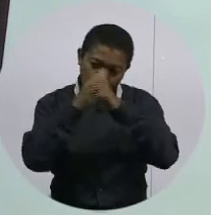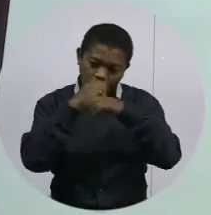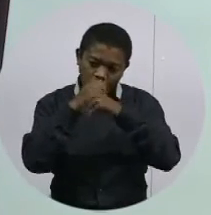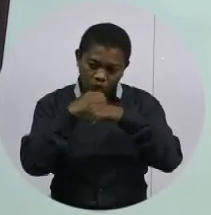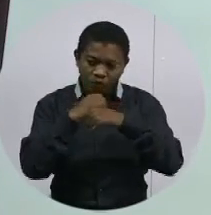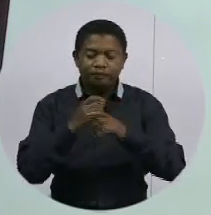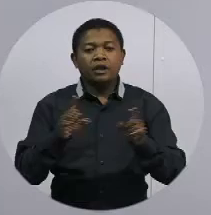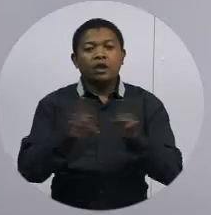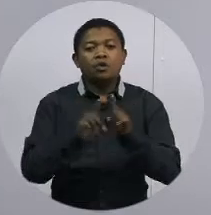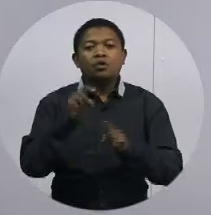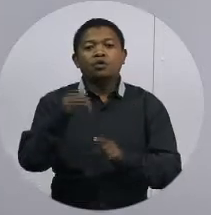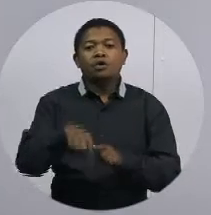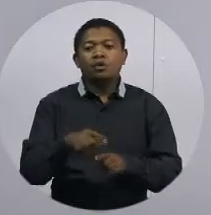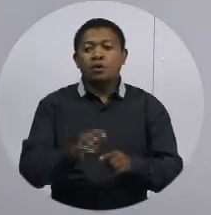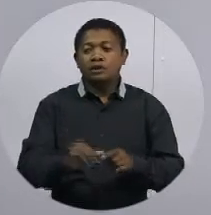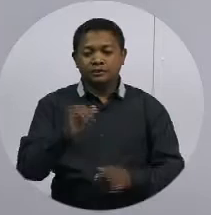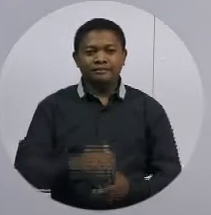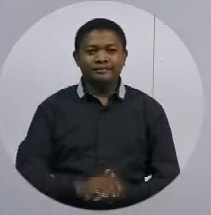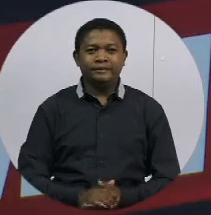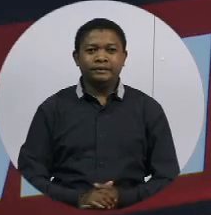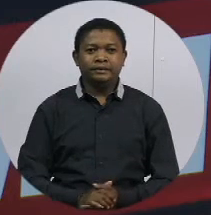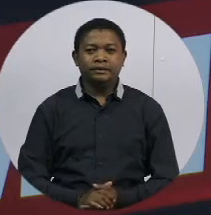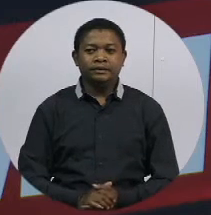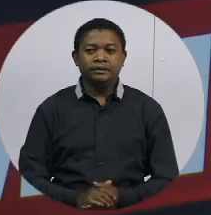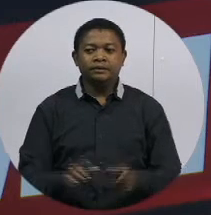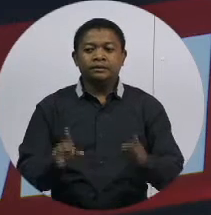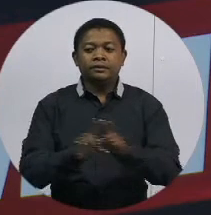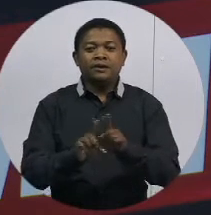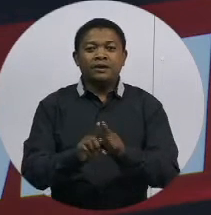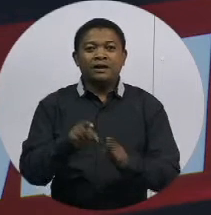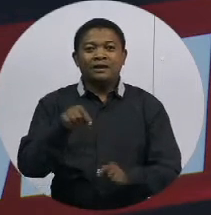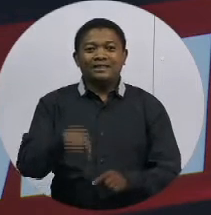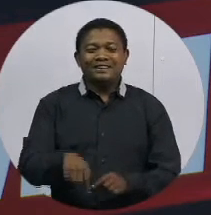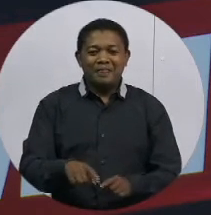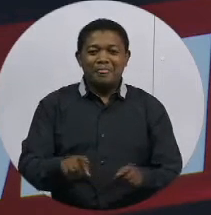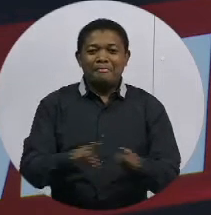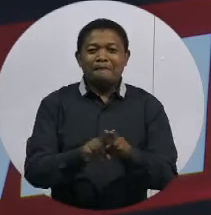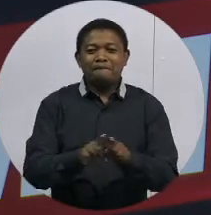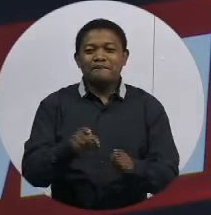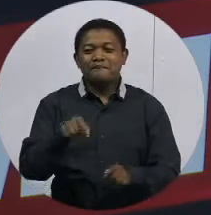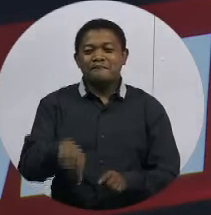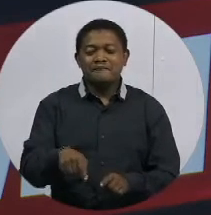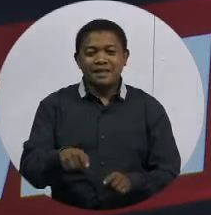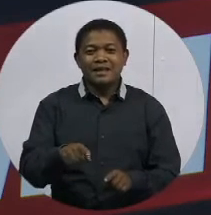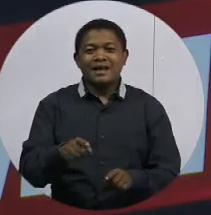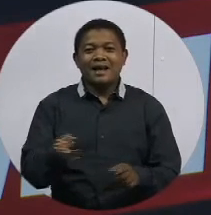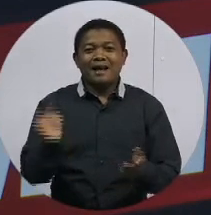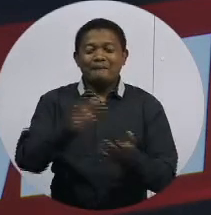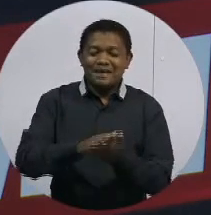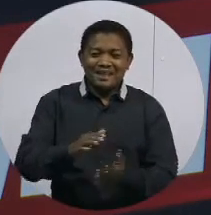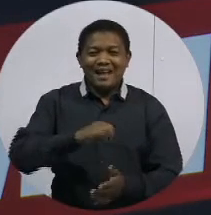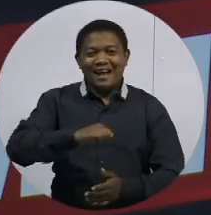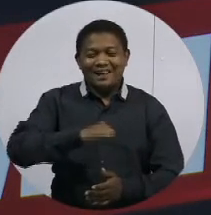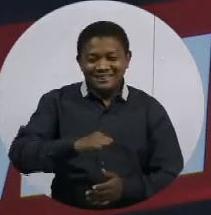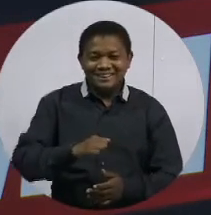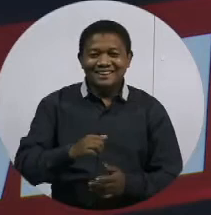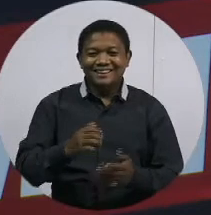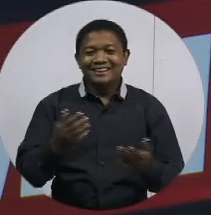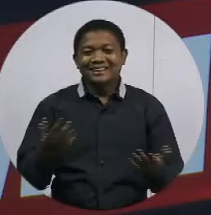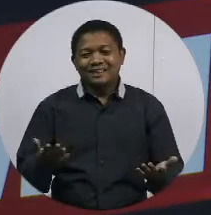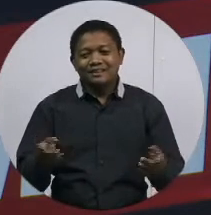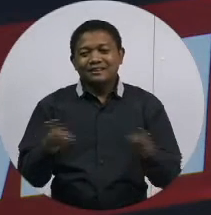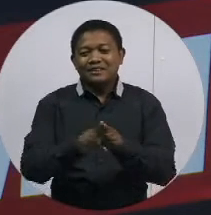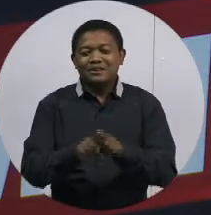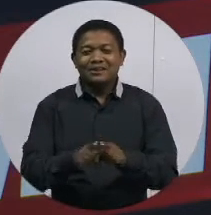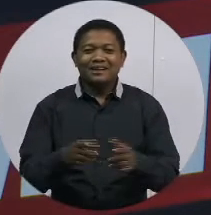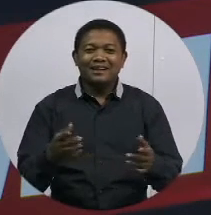koa nampitombo ny atao hoe ny asa amin'ireny laboratoara ireny raha tadiditsika raha